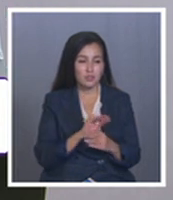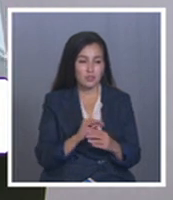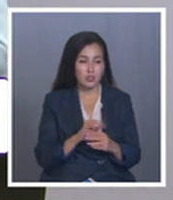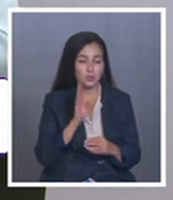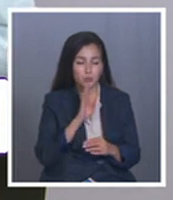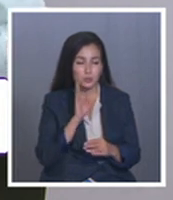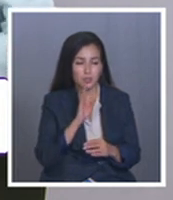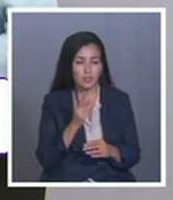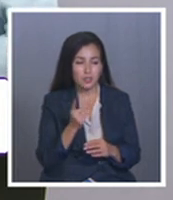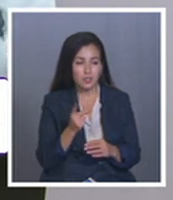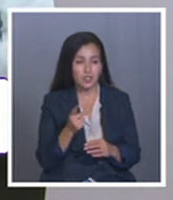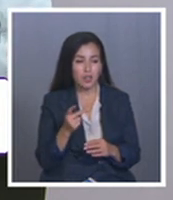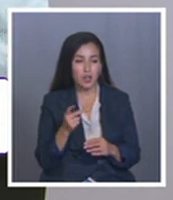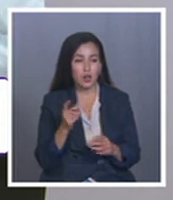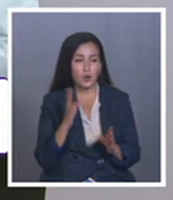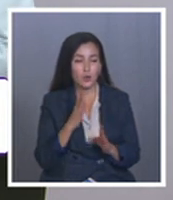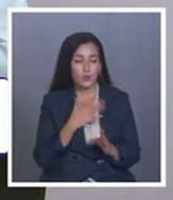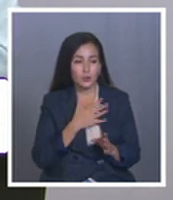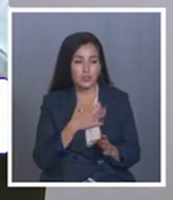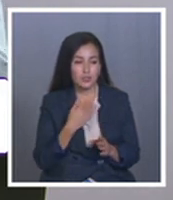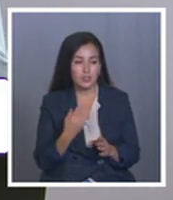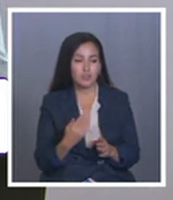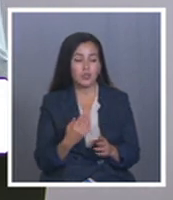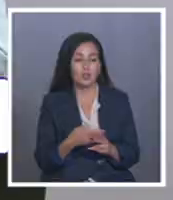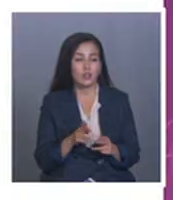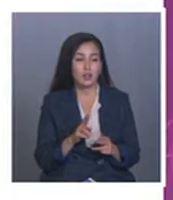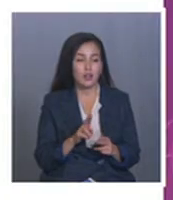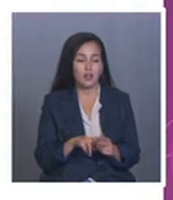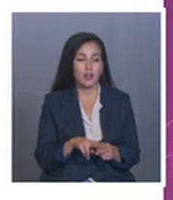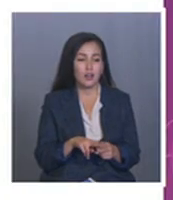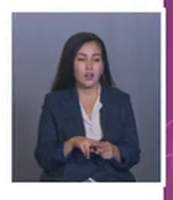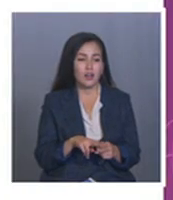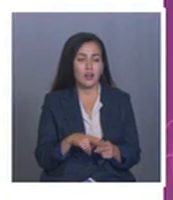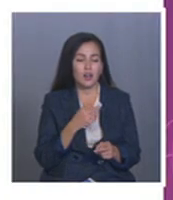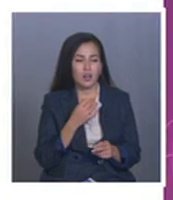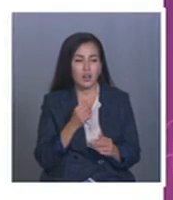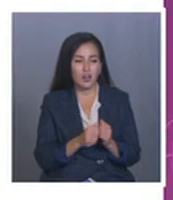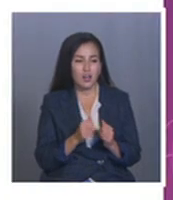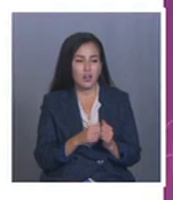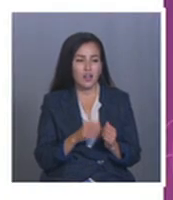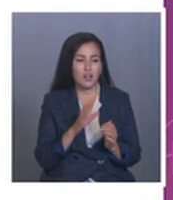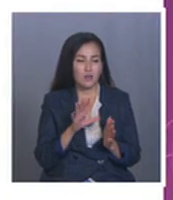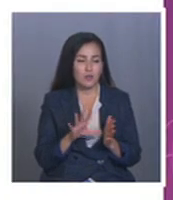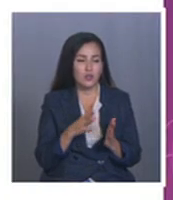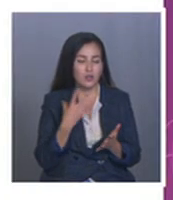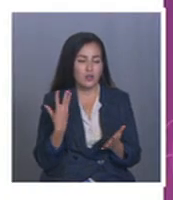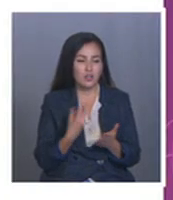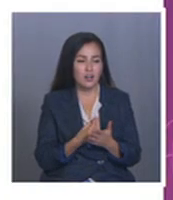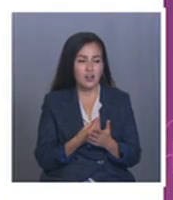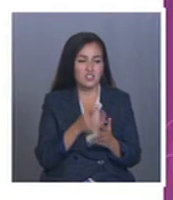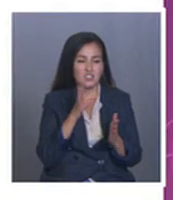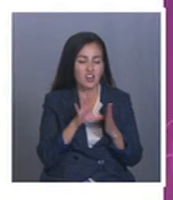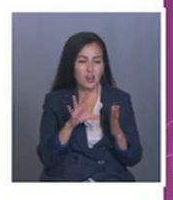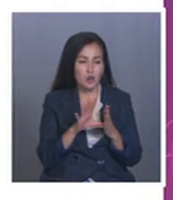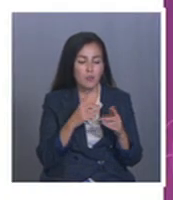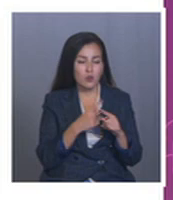сутек, екінші оттек жазылады. Екінші, әр элементтің иондарының заряды, яғни сутектің заряды плюс